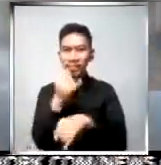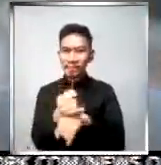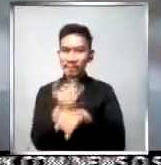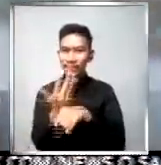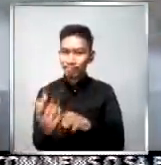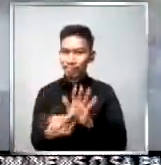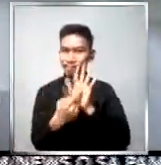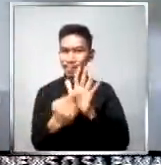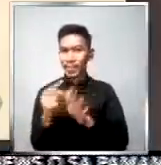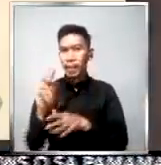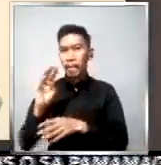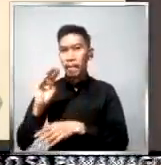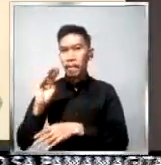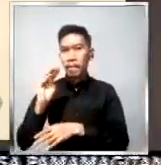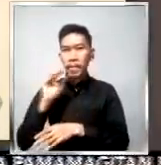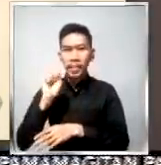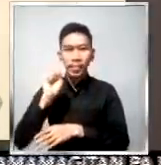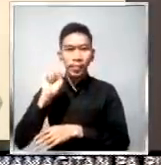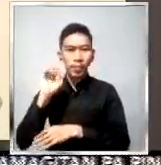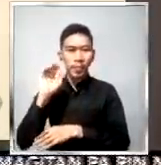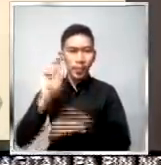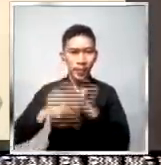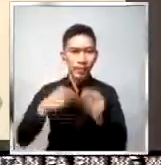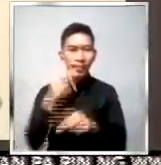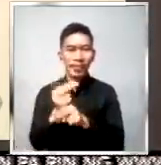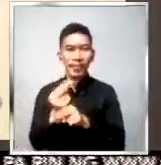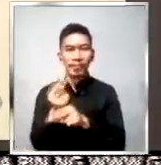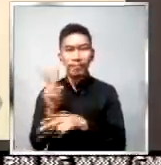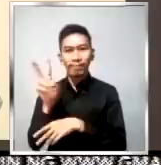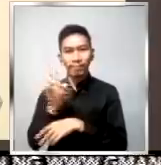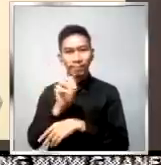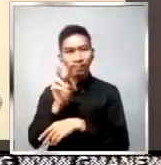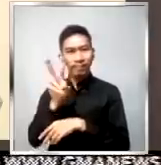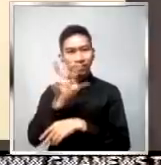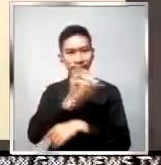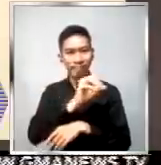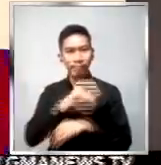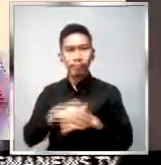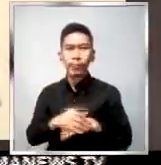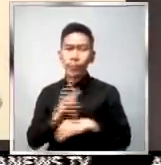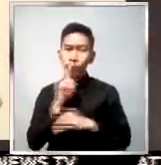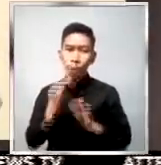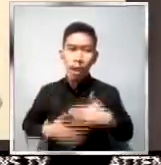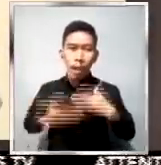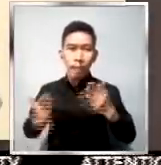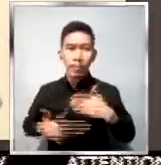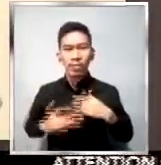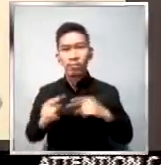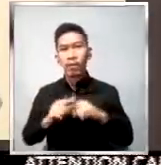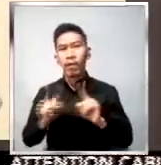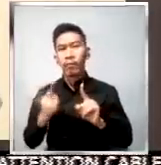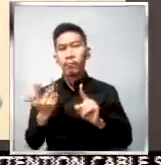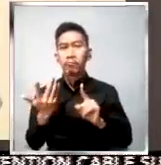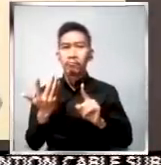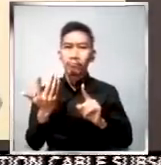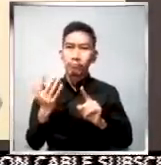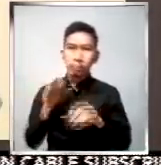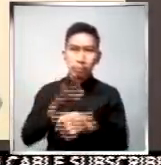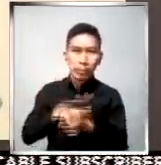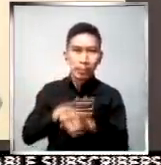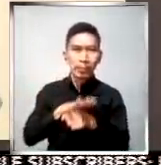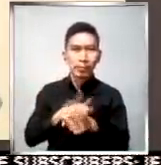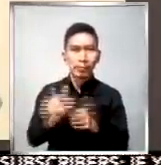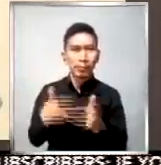really, really happy. But at the same time, there's this pressure na kasi, you know, ikaw na yung next na magre-represent ng country in